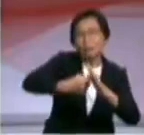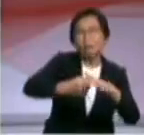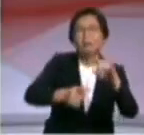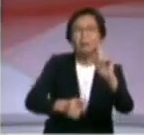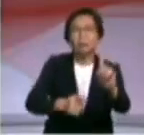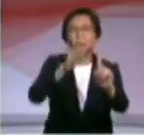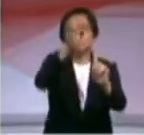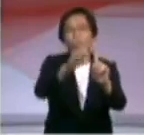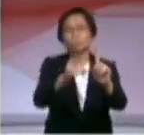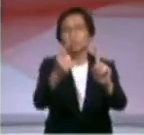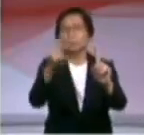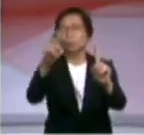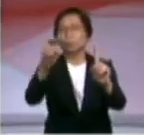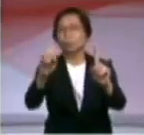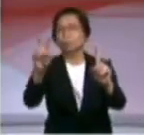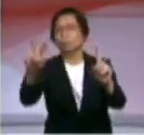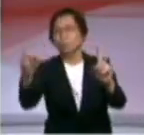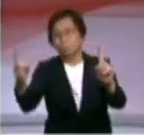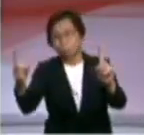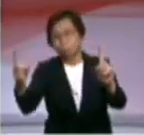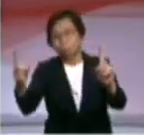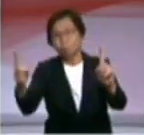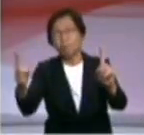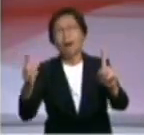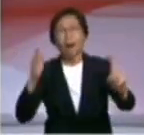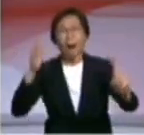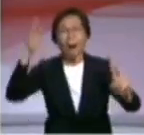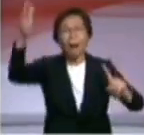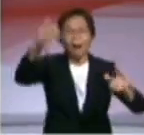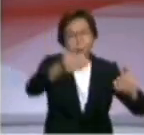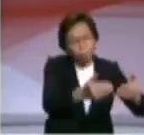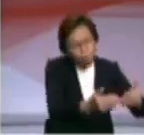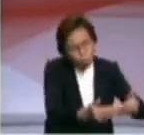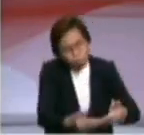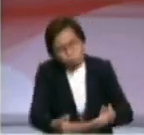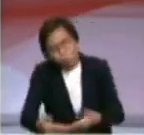pada 1 Januari 2021 dan